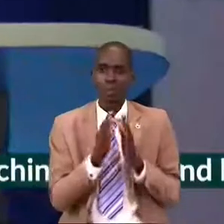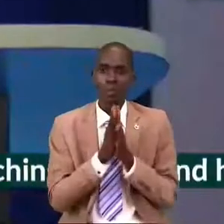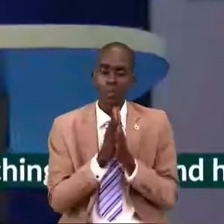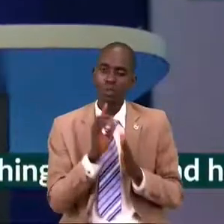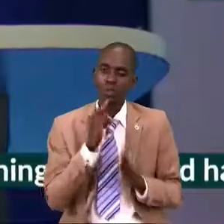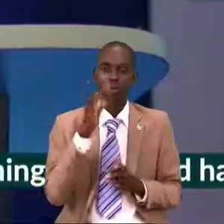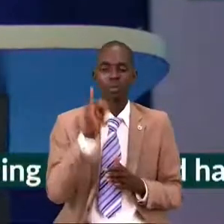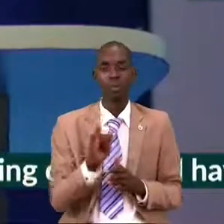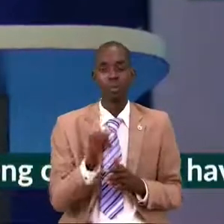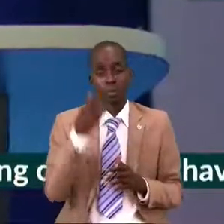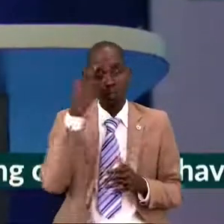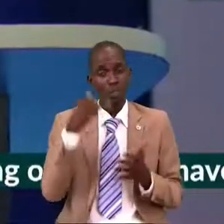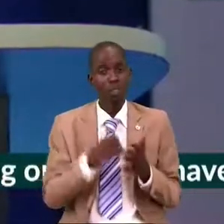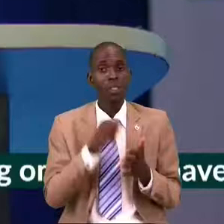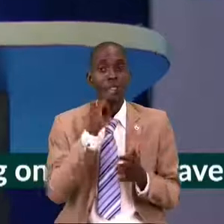Prépare-toi.